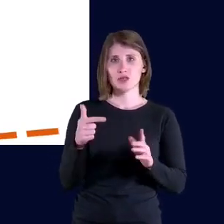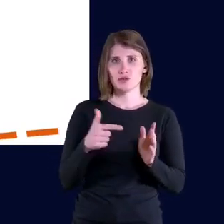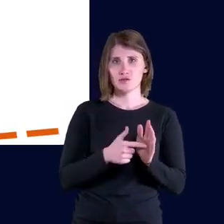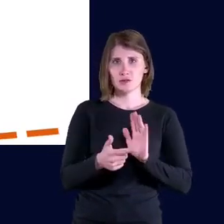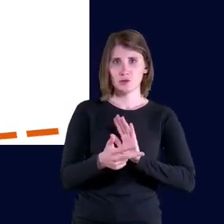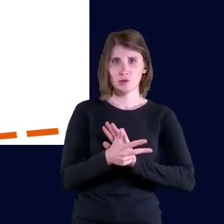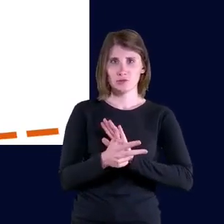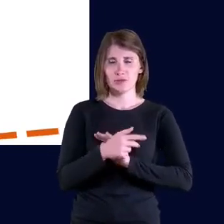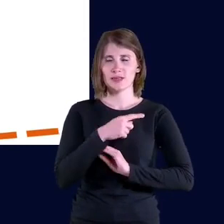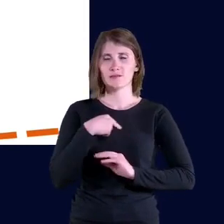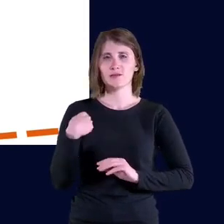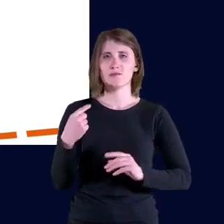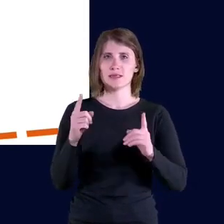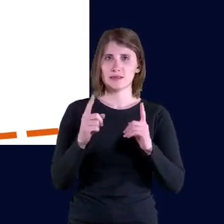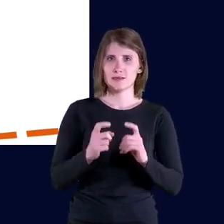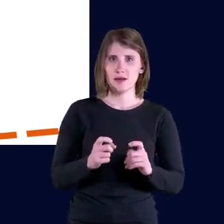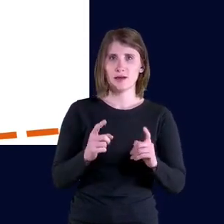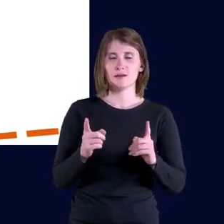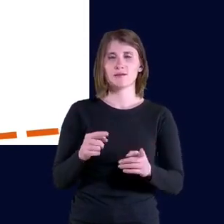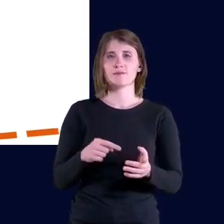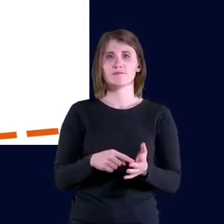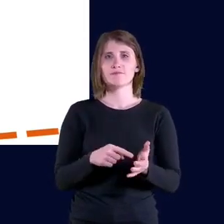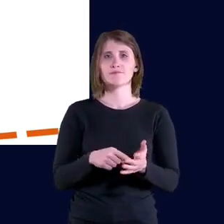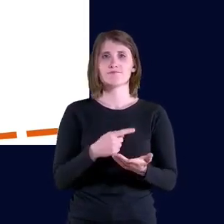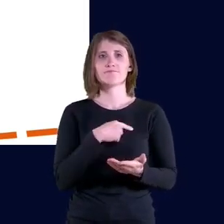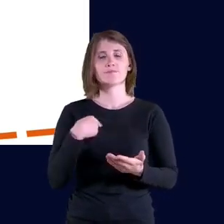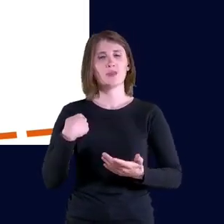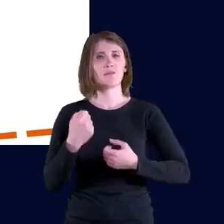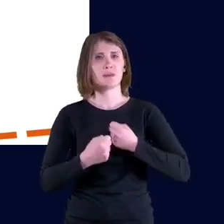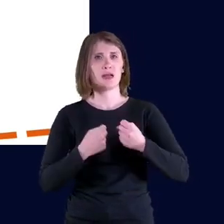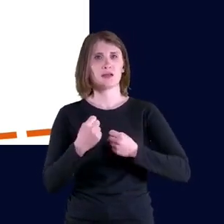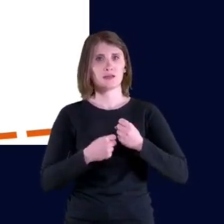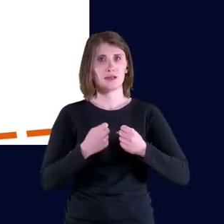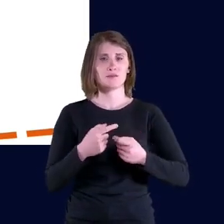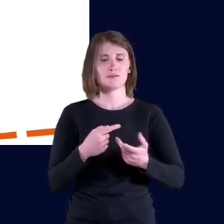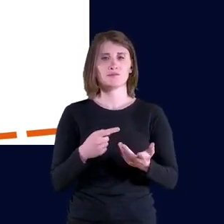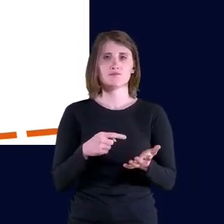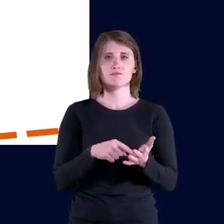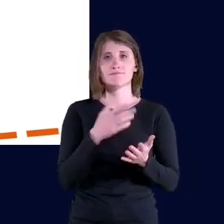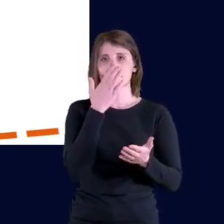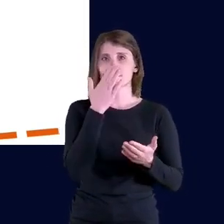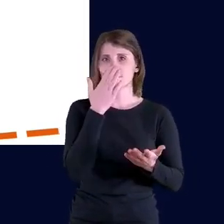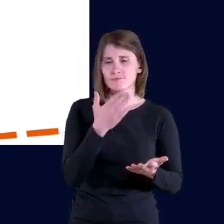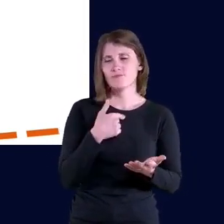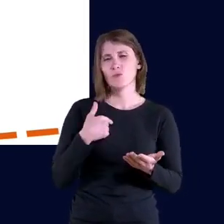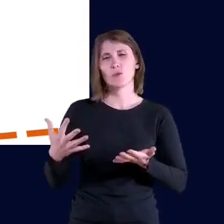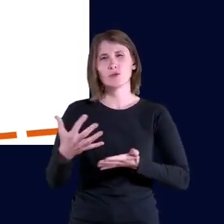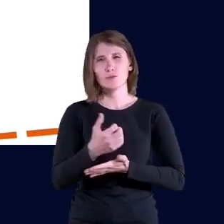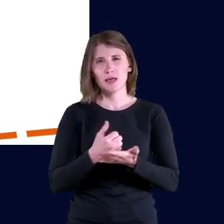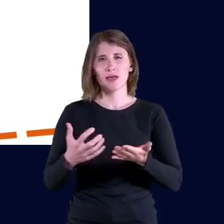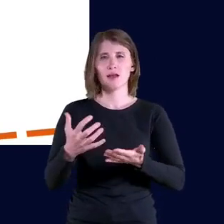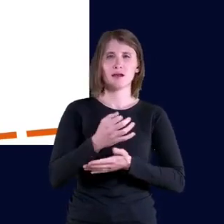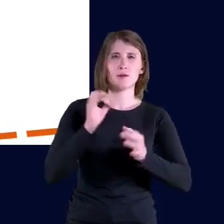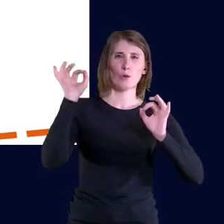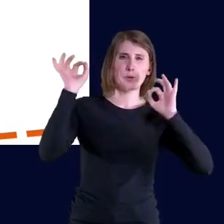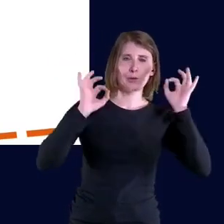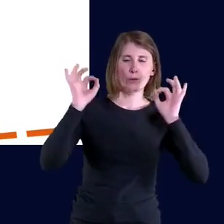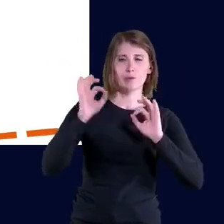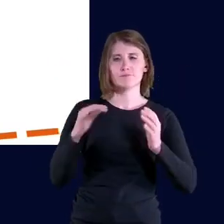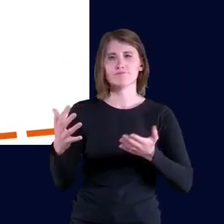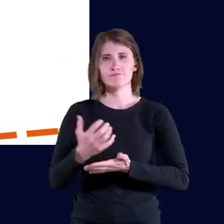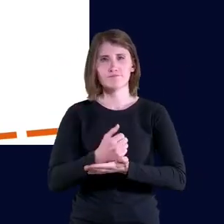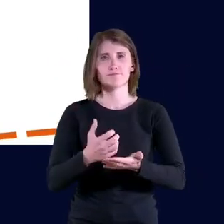roku zaczęliśmy zaczęliśmy nasze prace które głównie polegały wtedy na gromadzeniu informacji